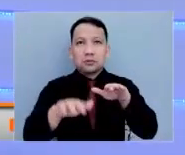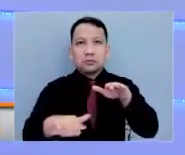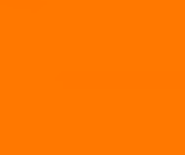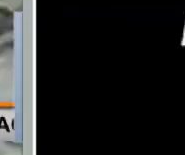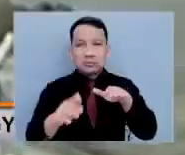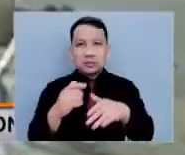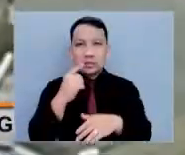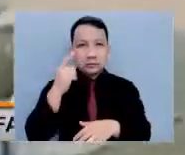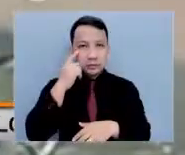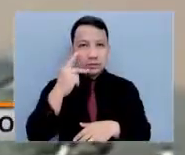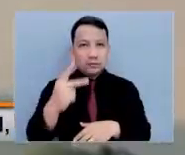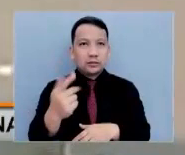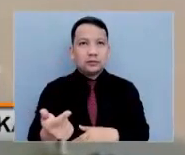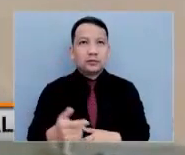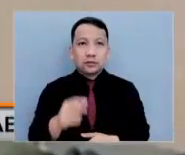Peña.